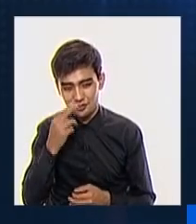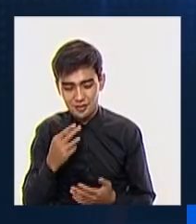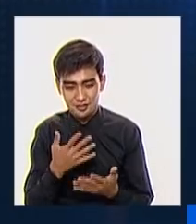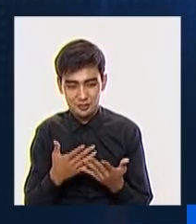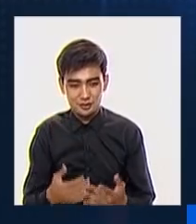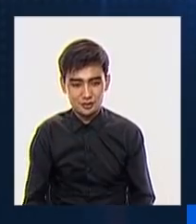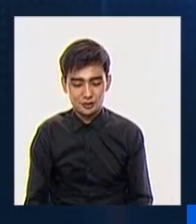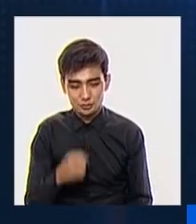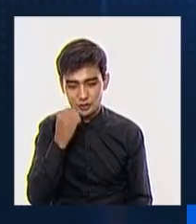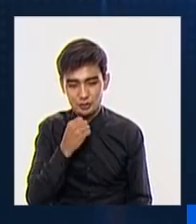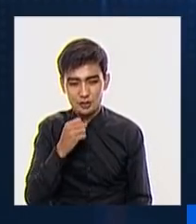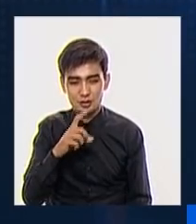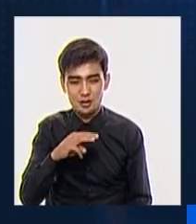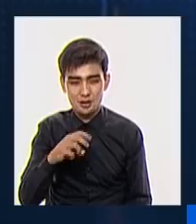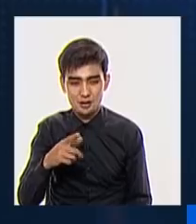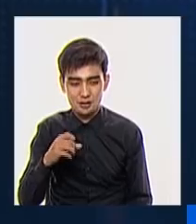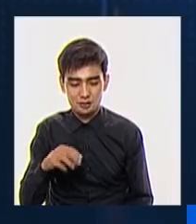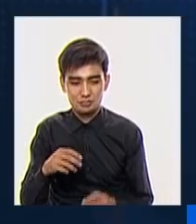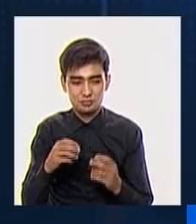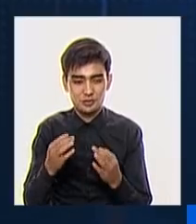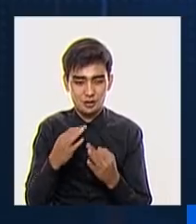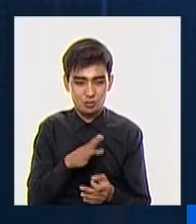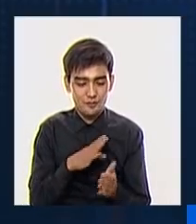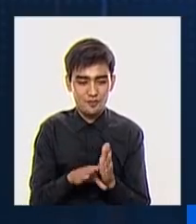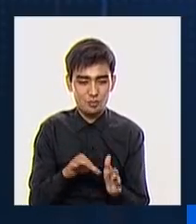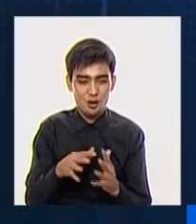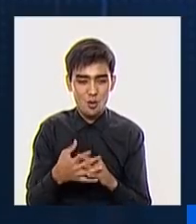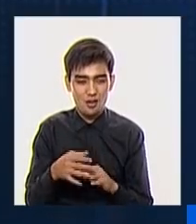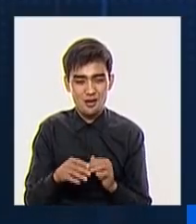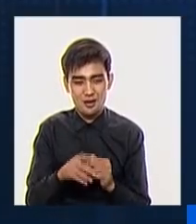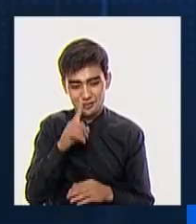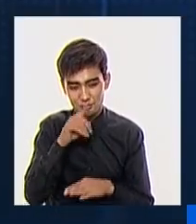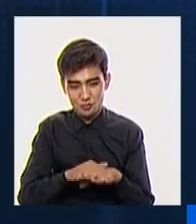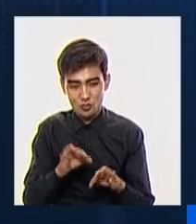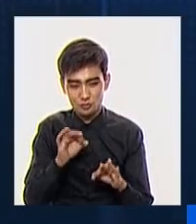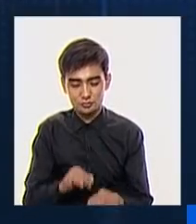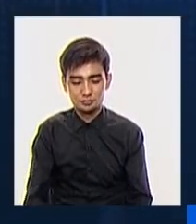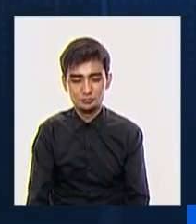Спасибо вам. Политолог Талгат Калеев подвел итоги выборов сельских акимов.